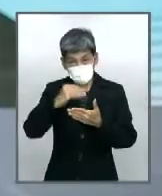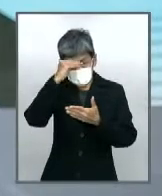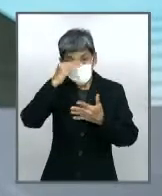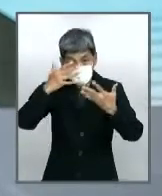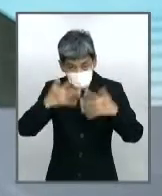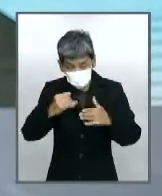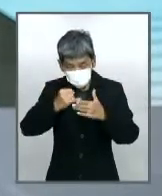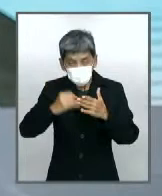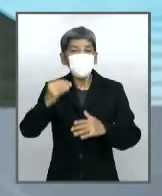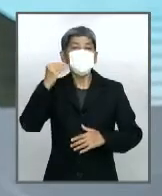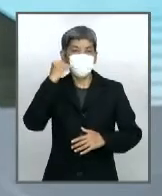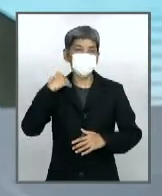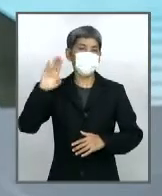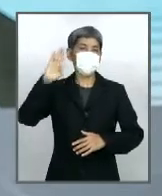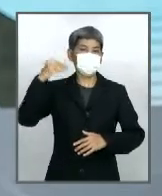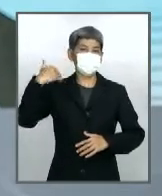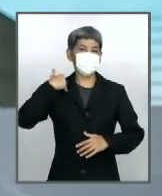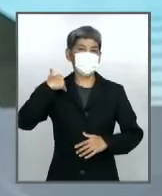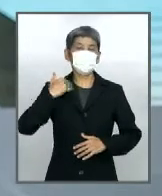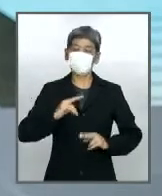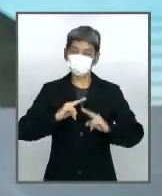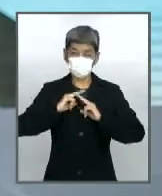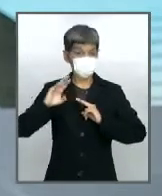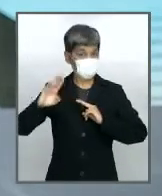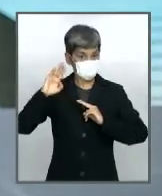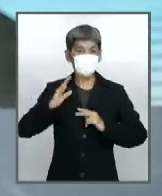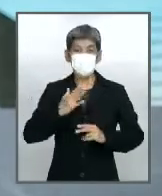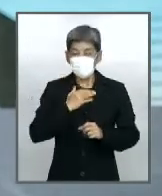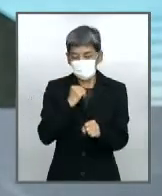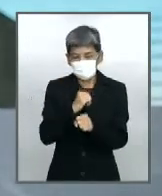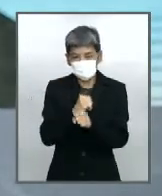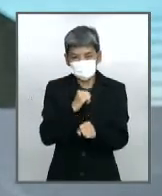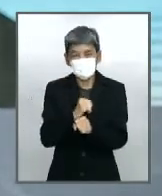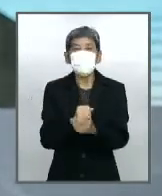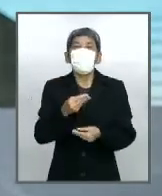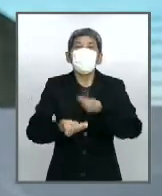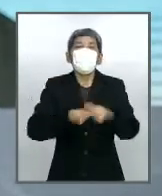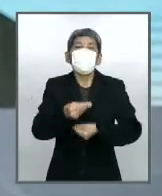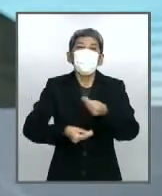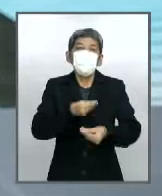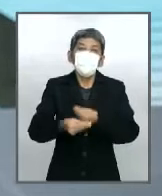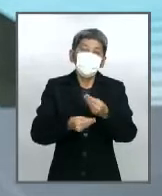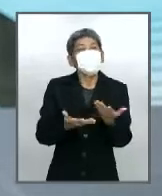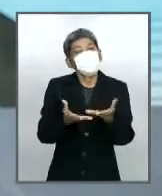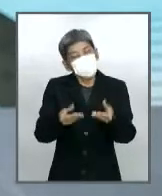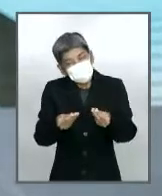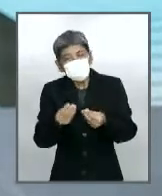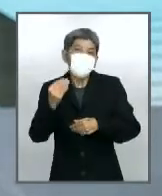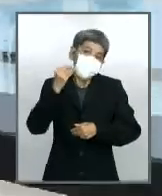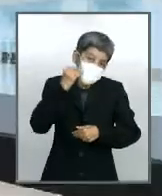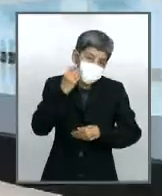เรียนจบค่ะก็เนื่องจากที่บ้านมีบริษัทเป็นของตัวเองก็เลยทำงานขายอสังหาริมทรัพย์ขับกับญาติแ